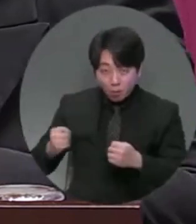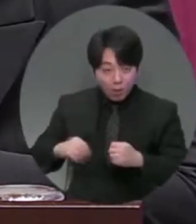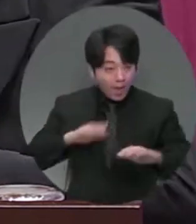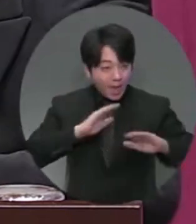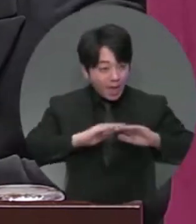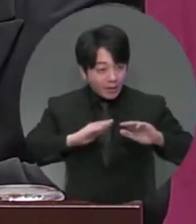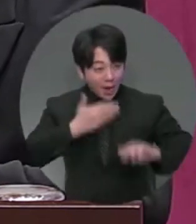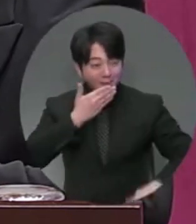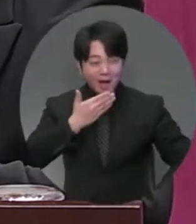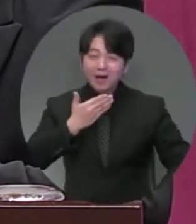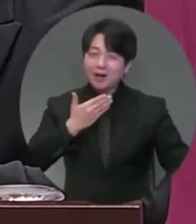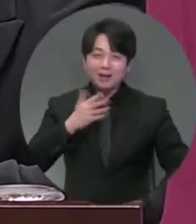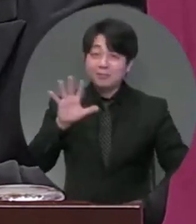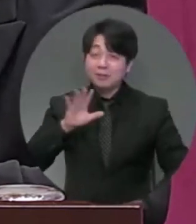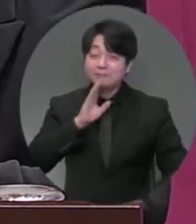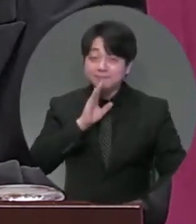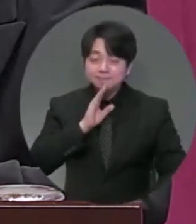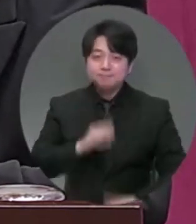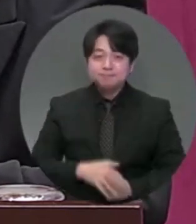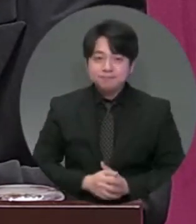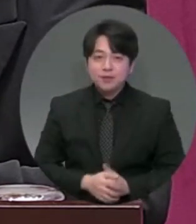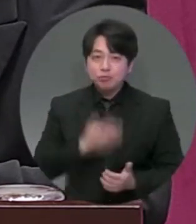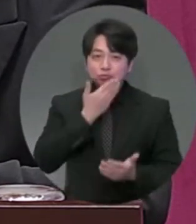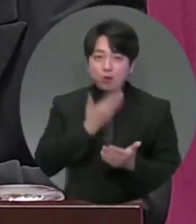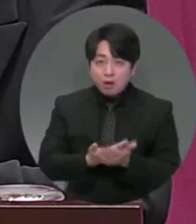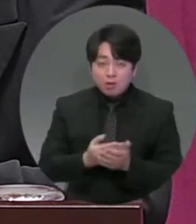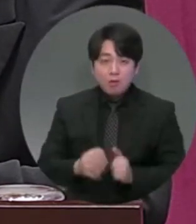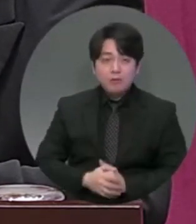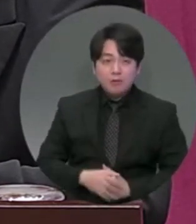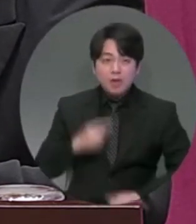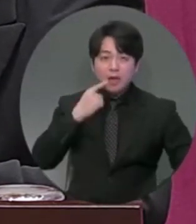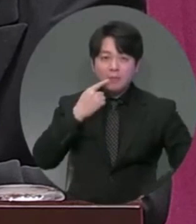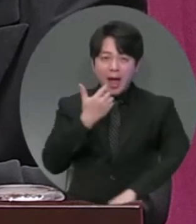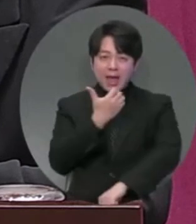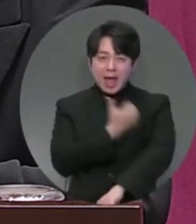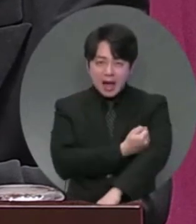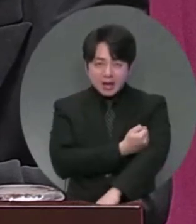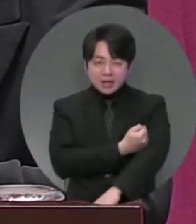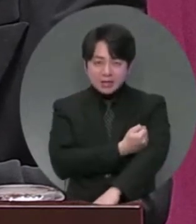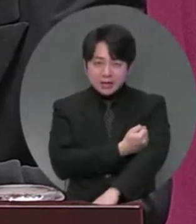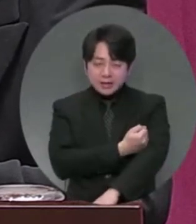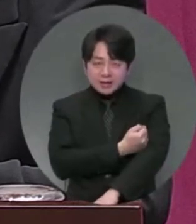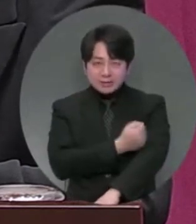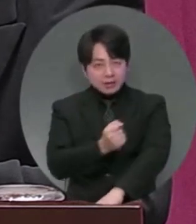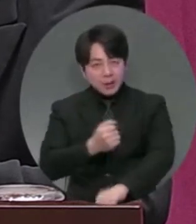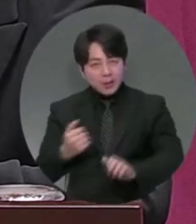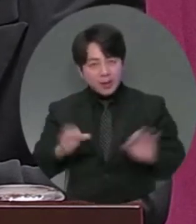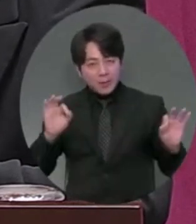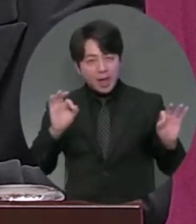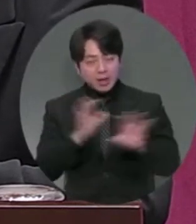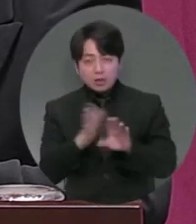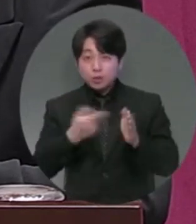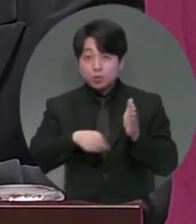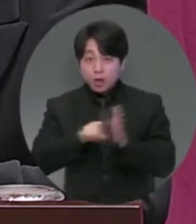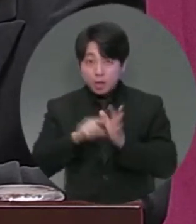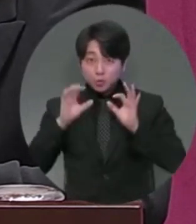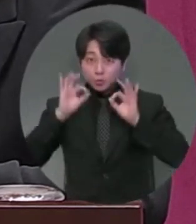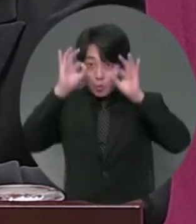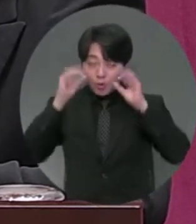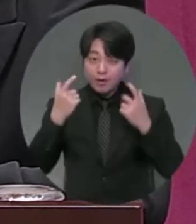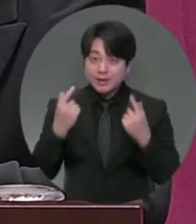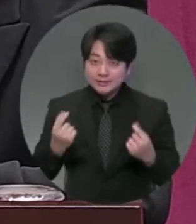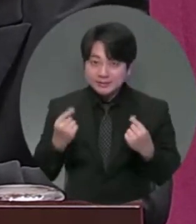의지가 가장 중요한데 법무부가 가장 중점 두고 있는 마약청정국 지휘 회복처럼이 디지털 성범죄에 관한 법무부 장관